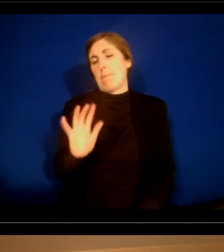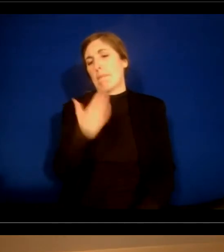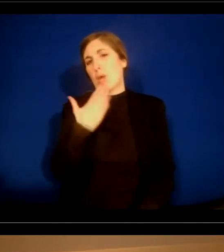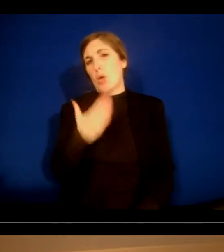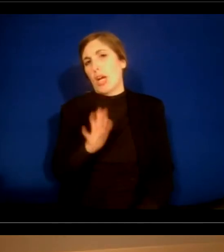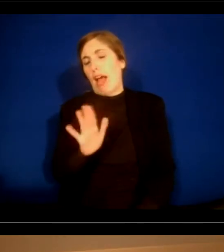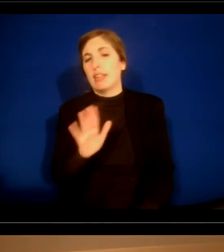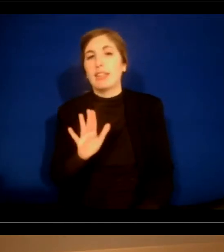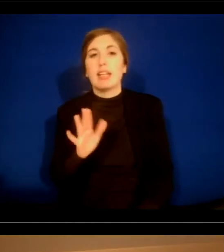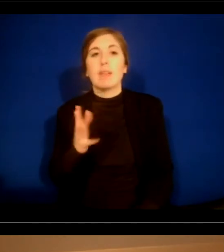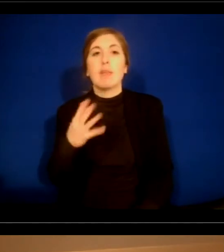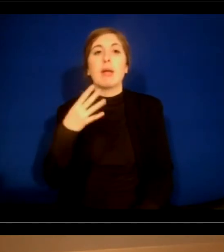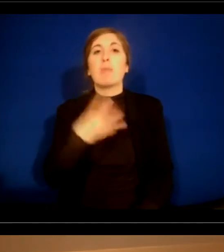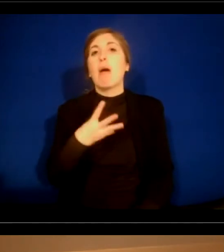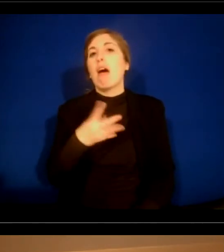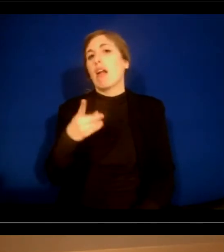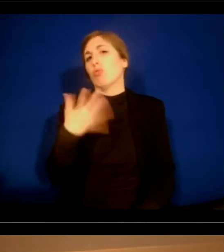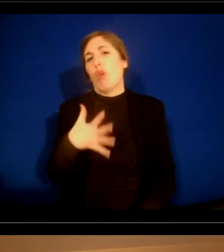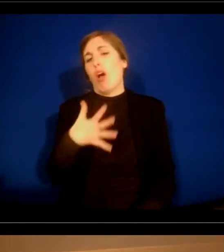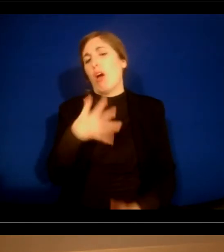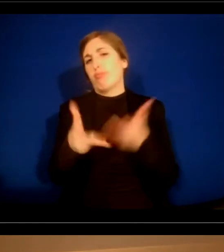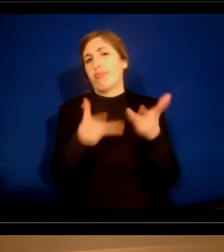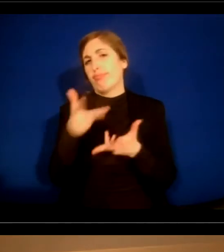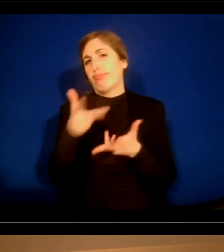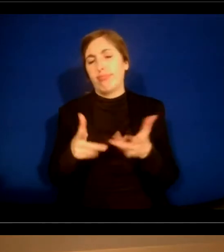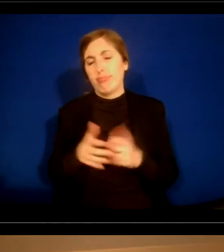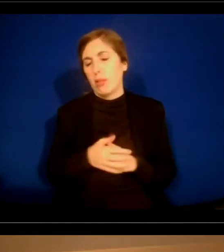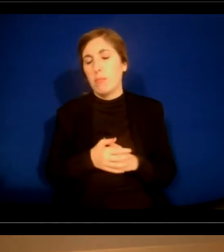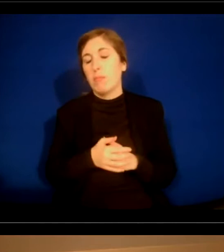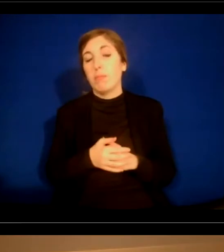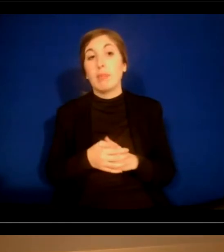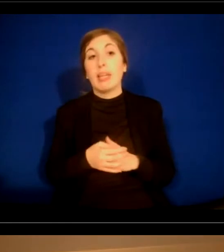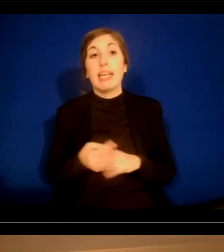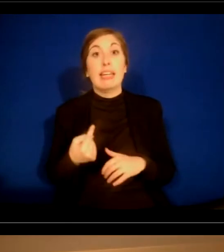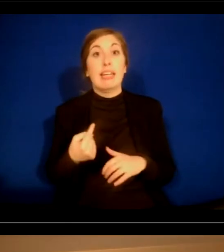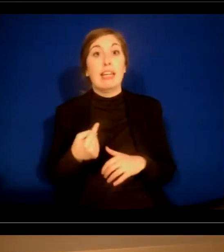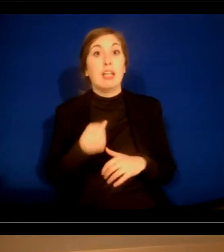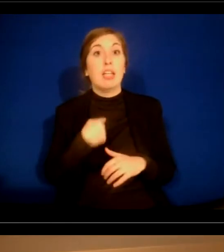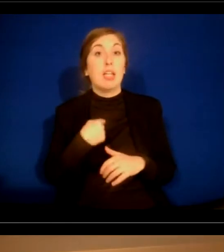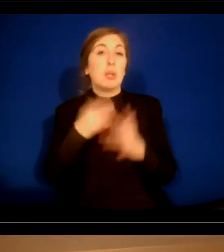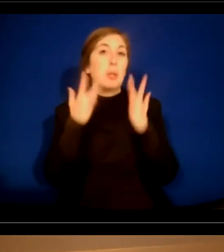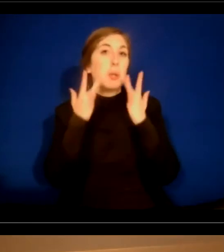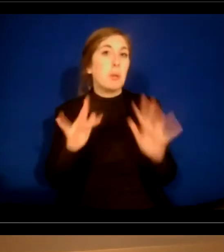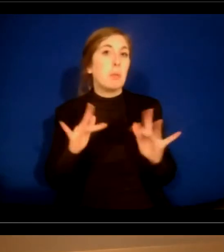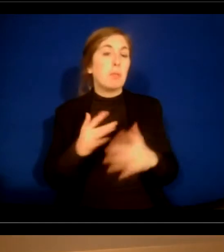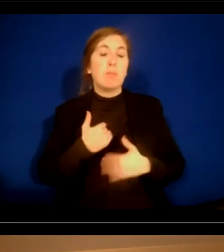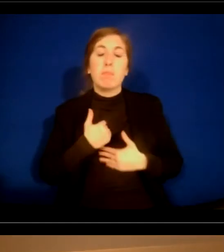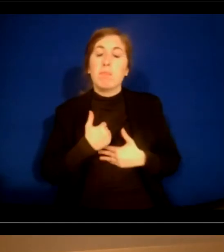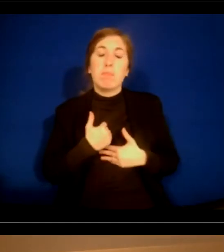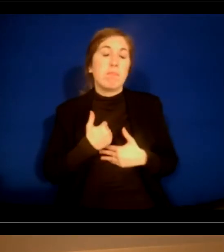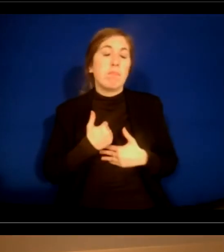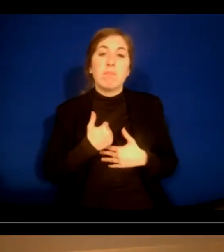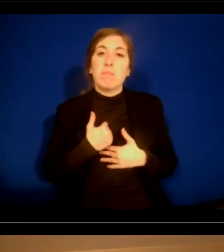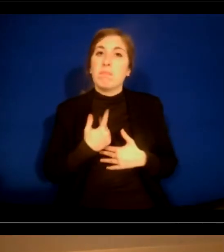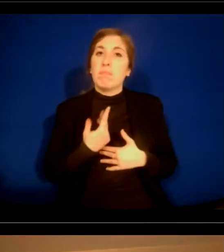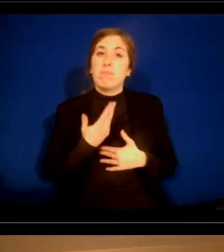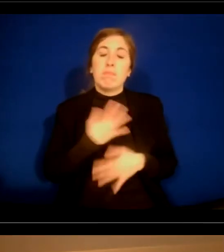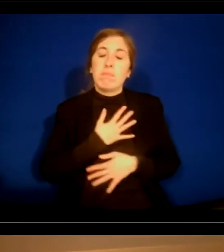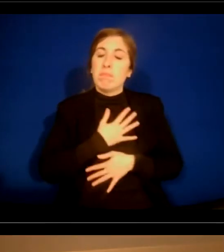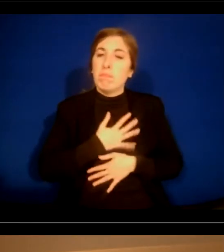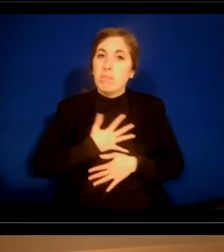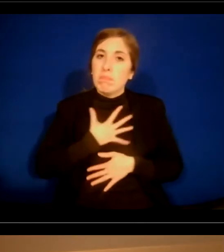già detto tutto. Io ho avuto semplicemente con piacere, no, notato